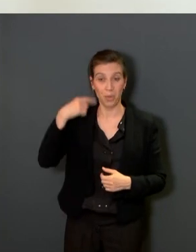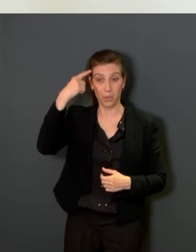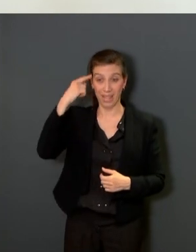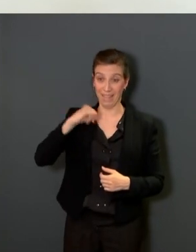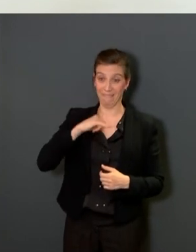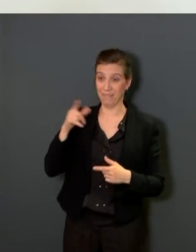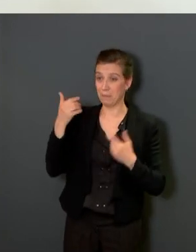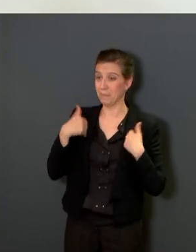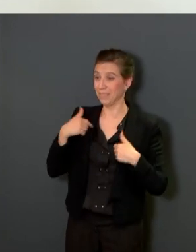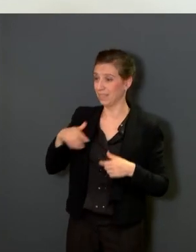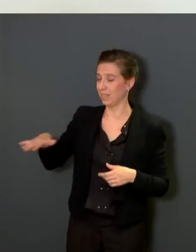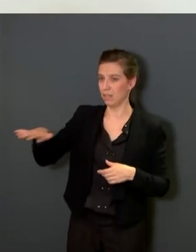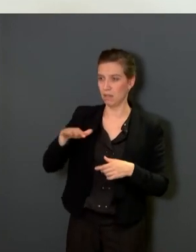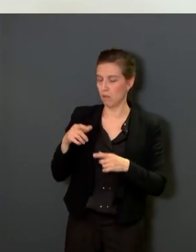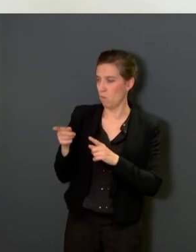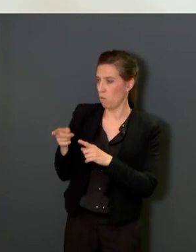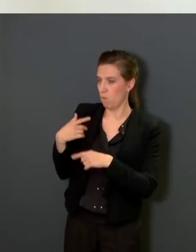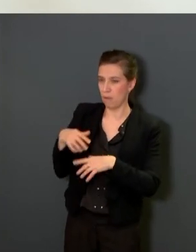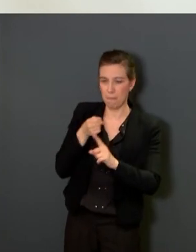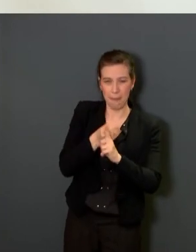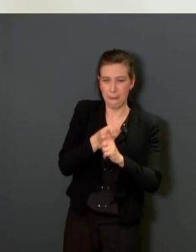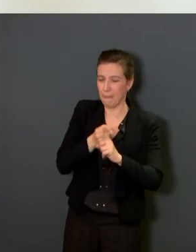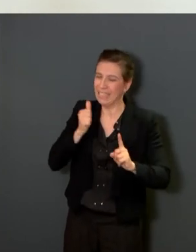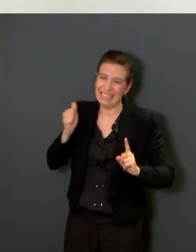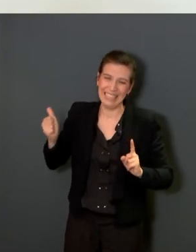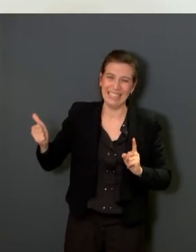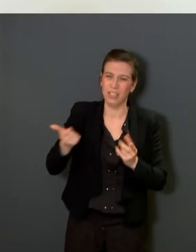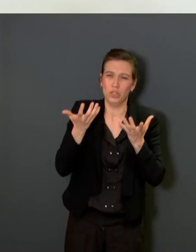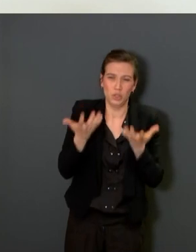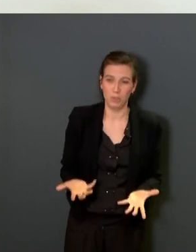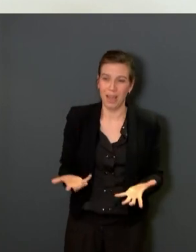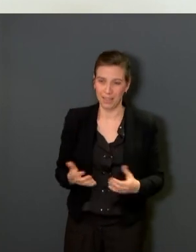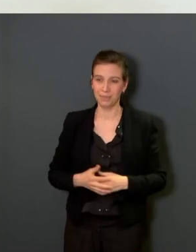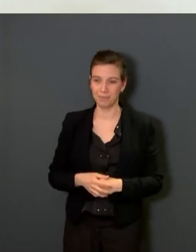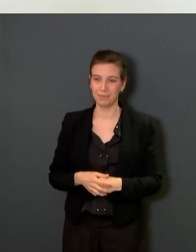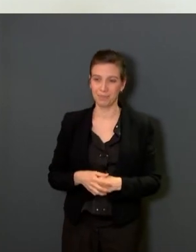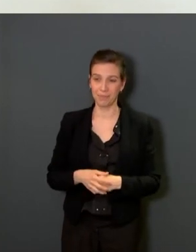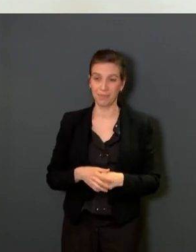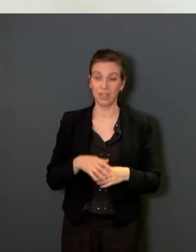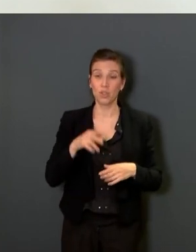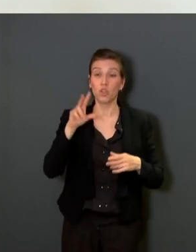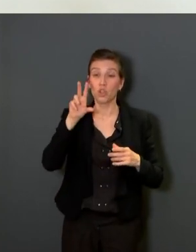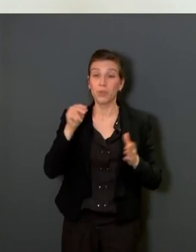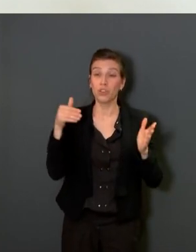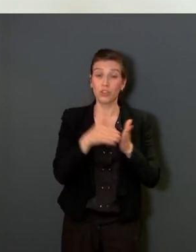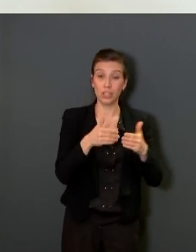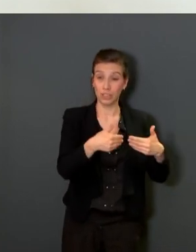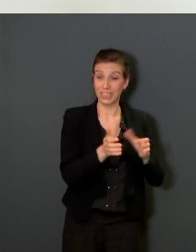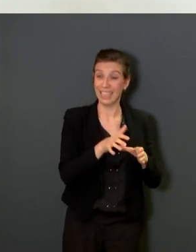hebben. Ik denk bijvoorbeeld aan de meer dan 20.000 gezinnen die de voorbije maanden iemand